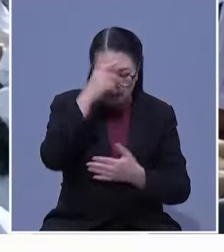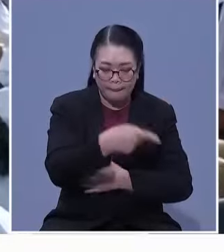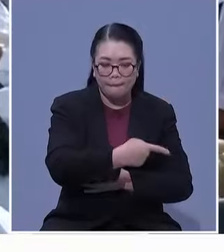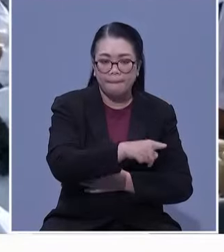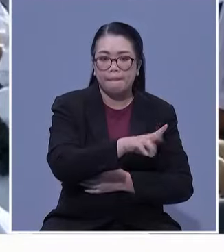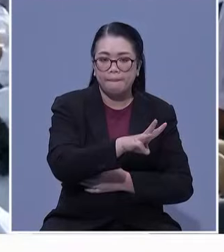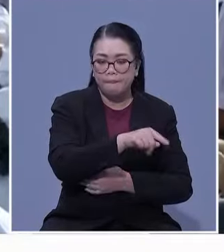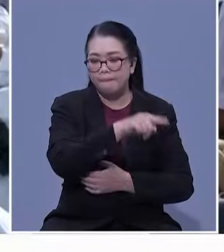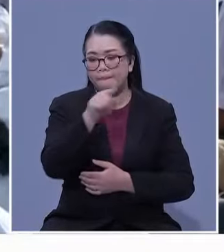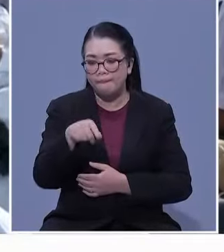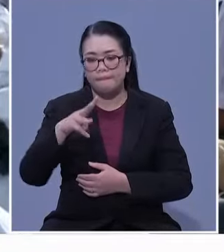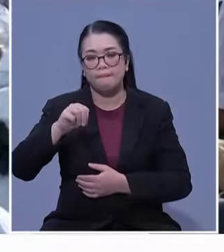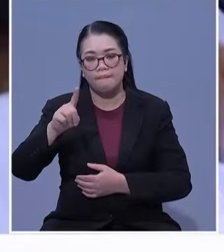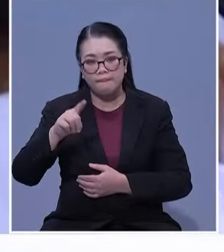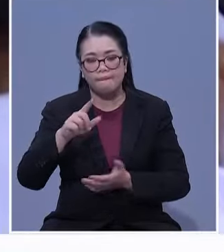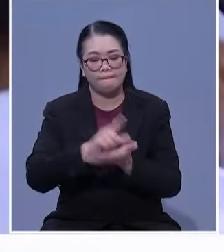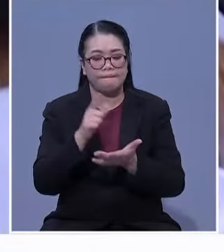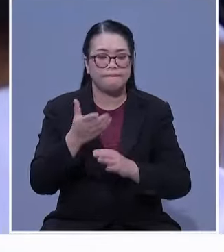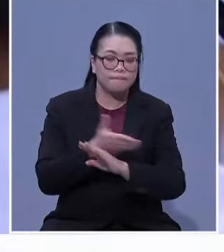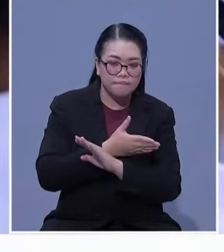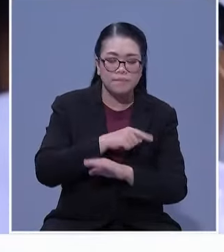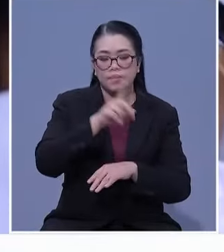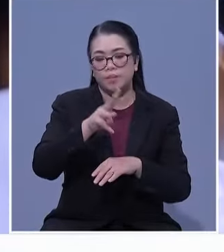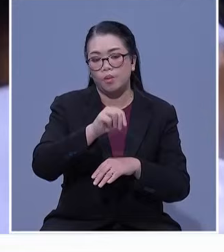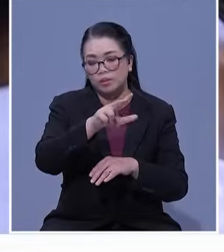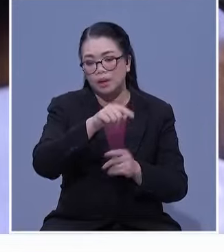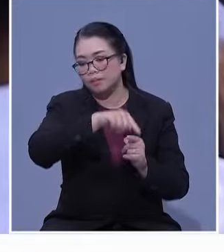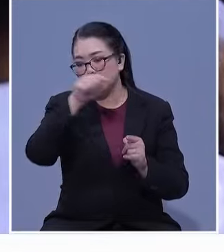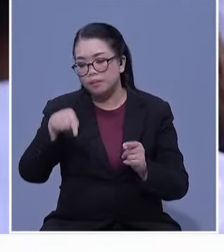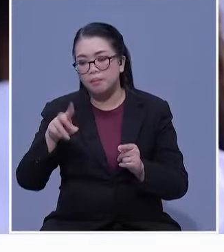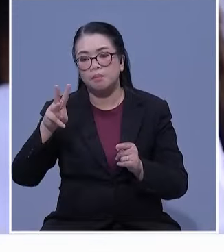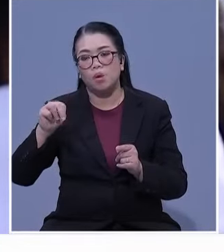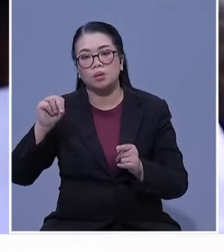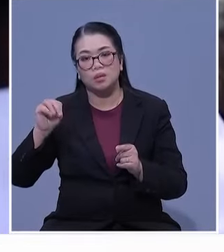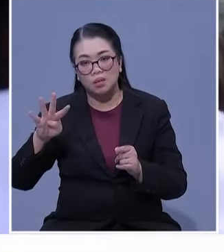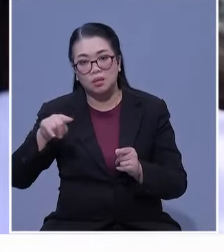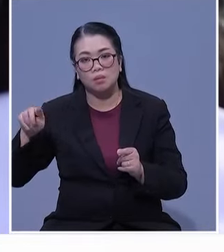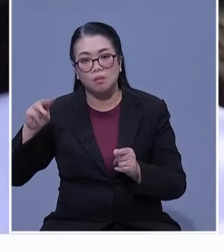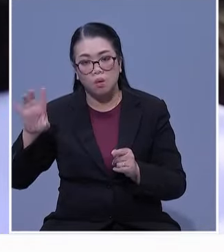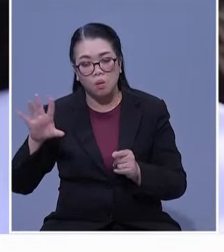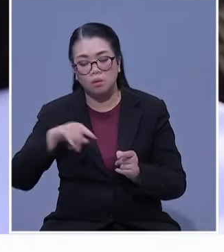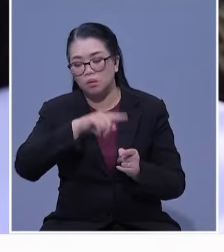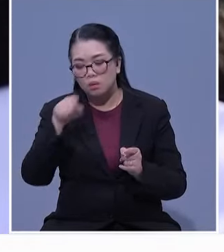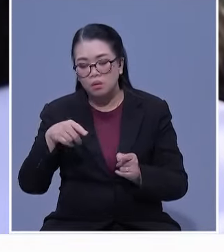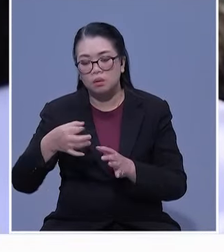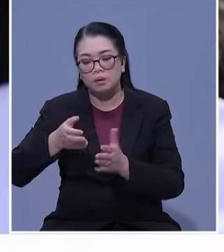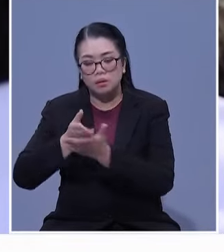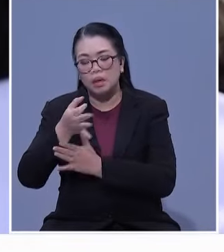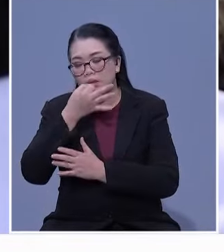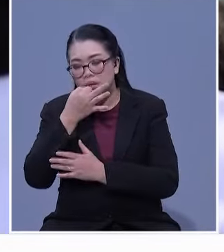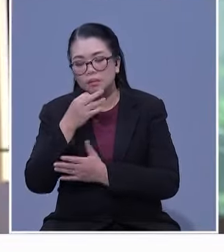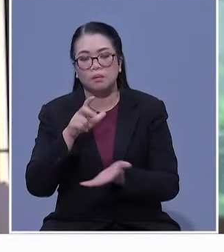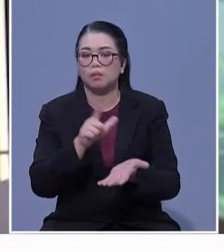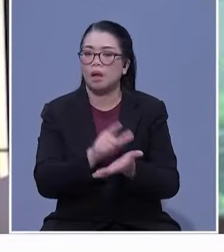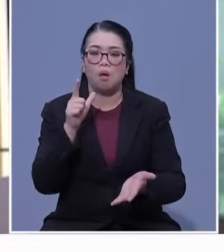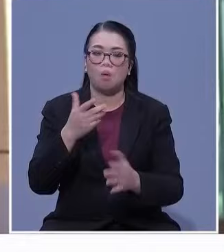ไปสู่ระดับมัธยมศึกษาหรือจากระดับมัธยมศึกษาตอนต้นไปสู่สายอาชีพนะครับส่วนสาเหตุที่เด็กออก